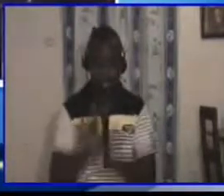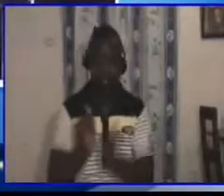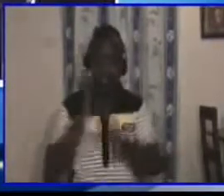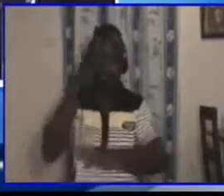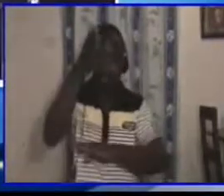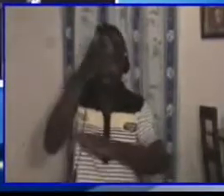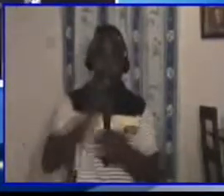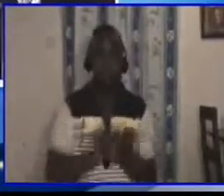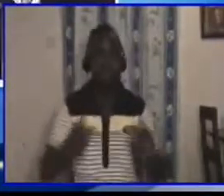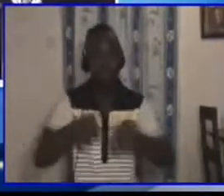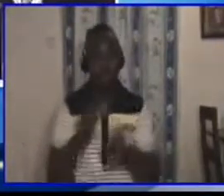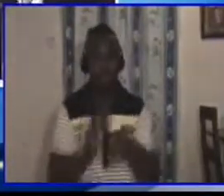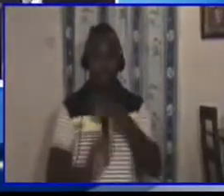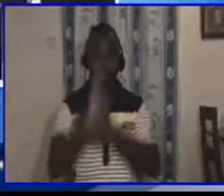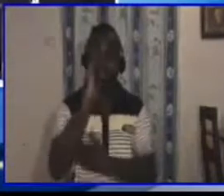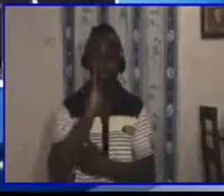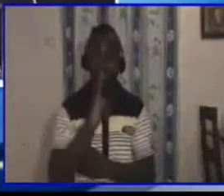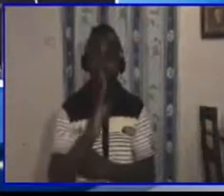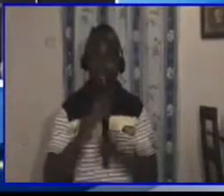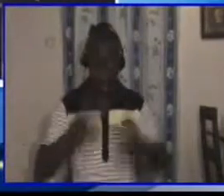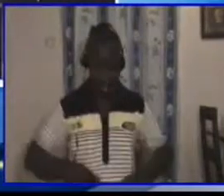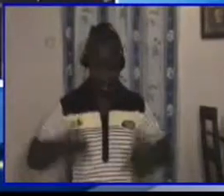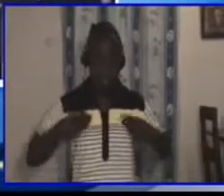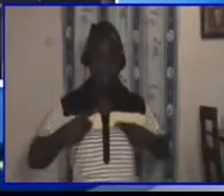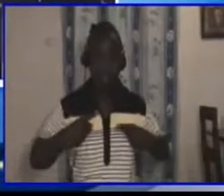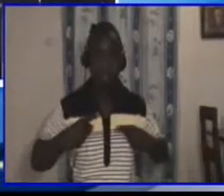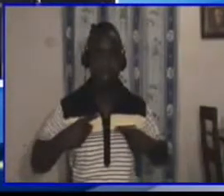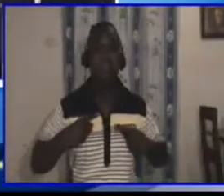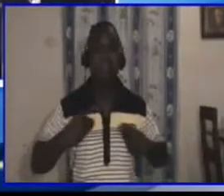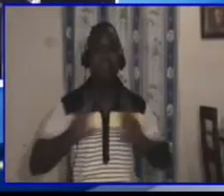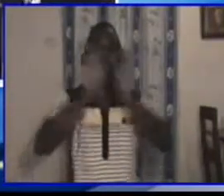soltanto la parola di dio